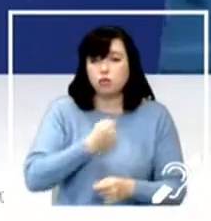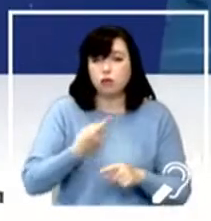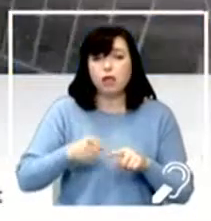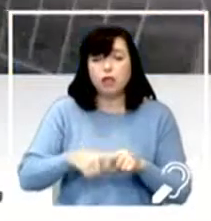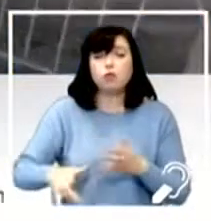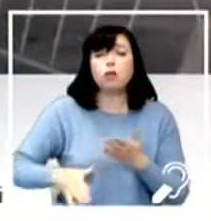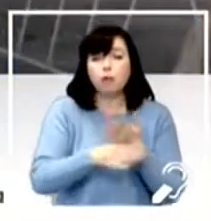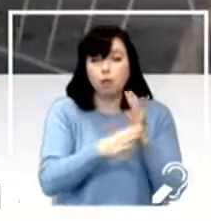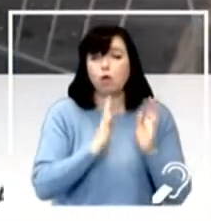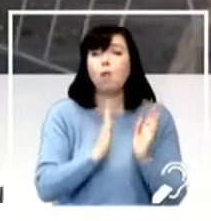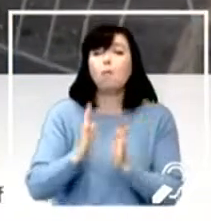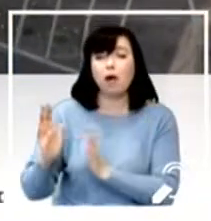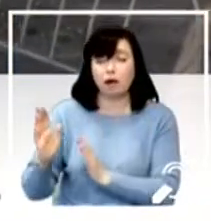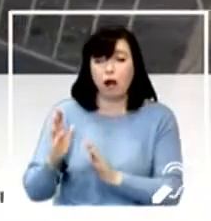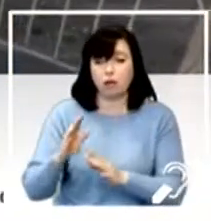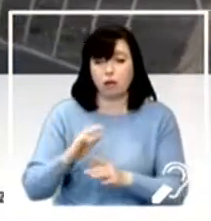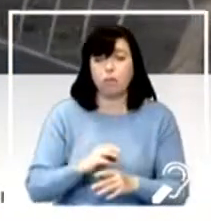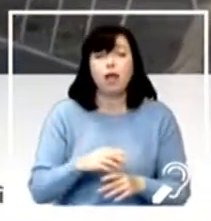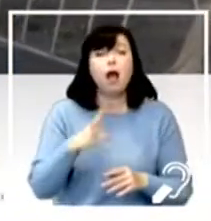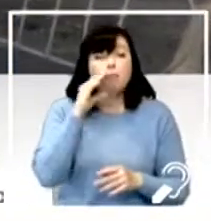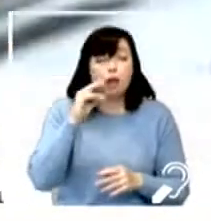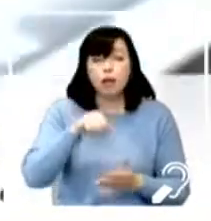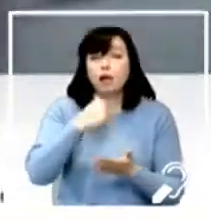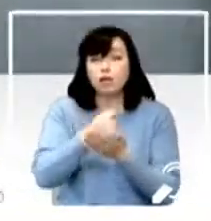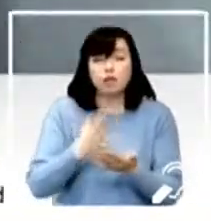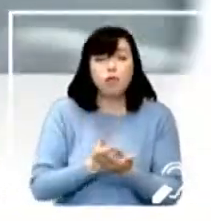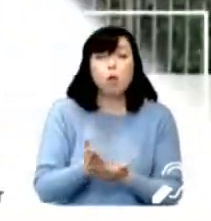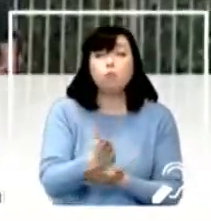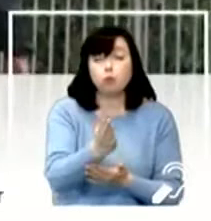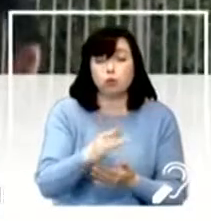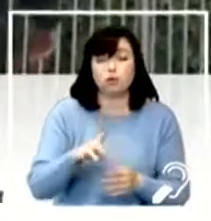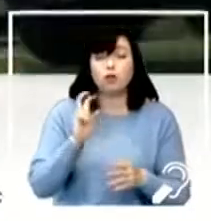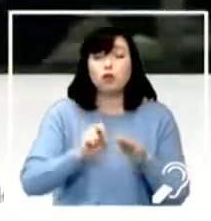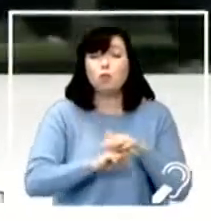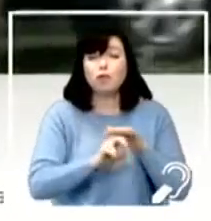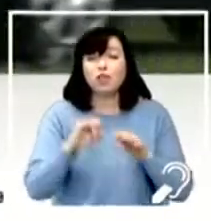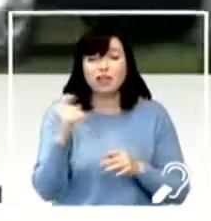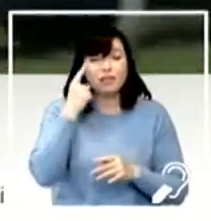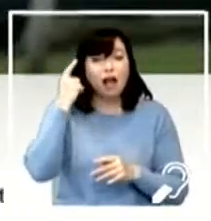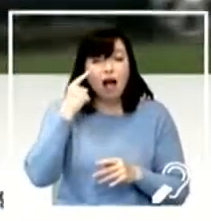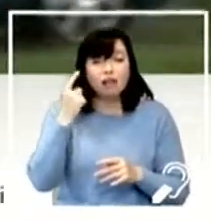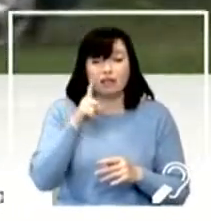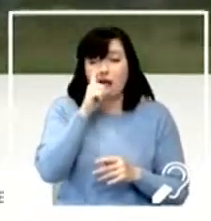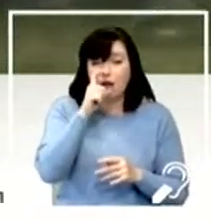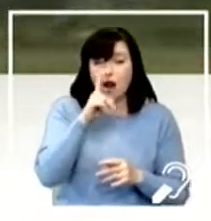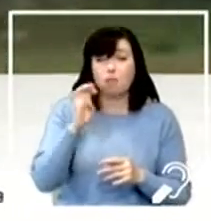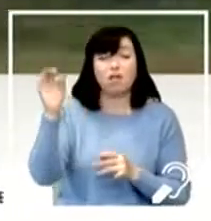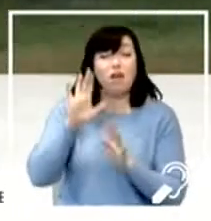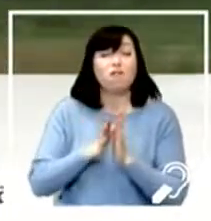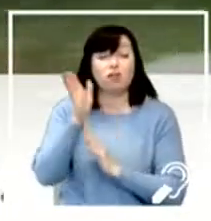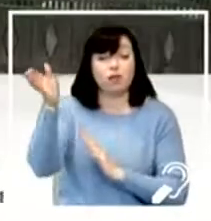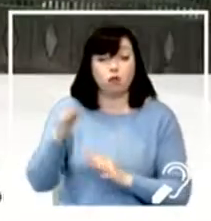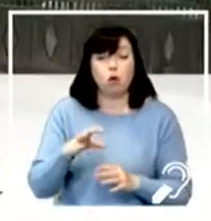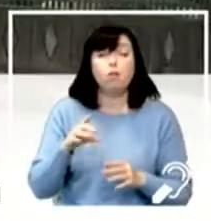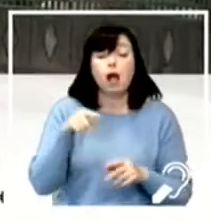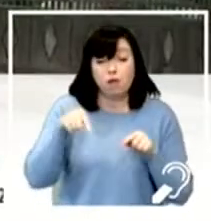ajute forțele de ordine. Bulgaria este una din principalele rute terestre ale migranților din Orientul Mijlociu către Europa. Potrivit cifrelor